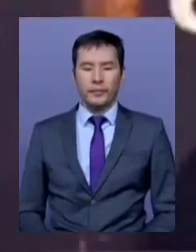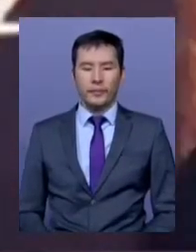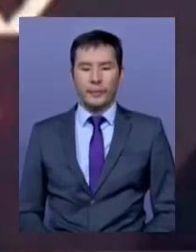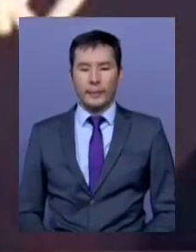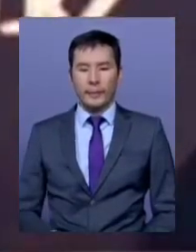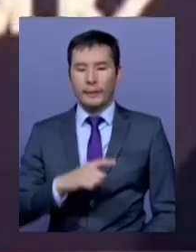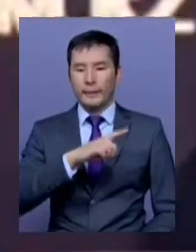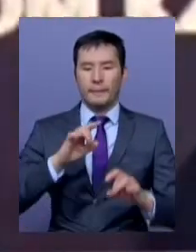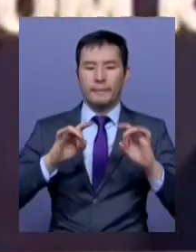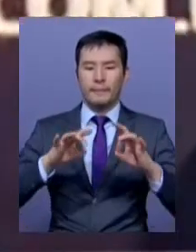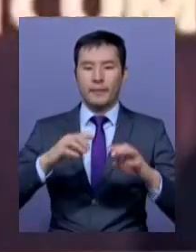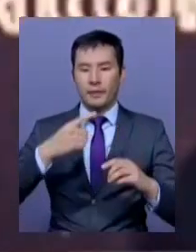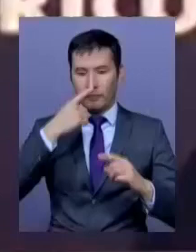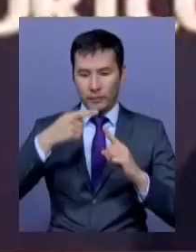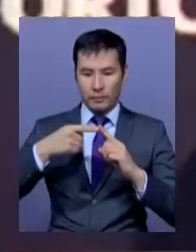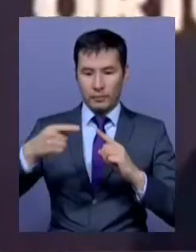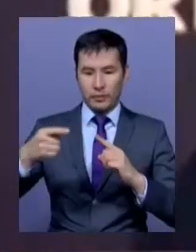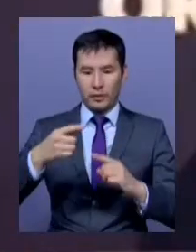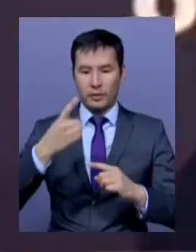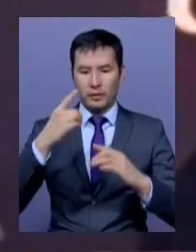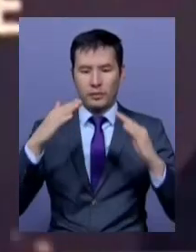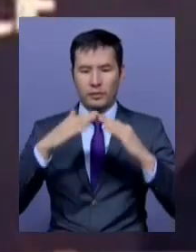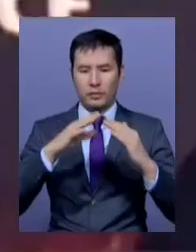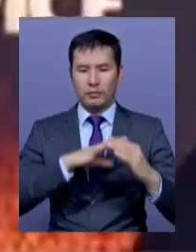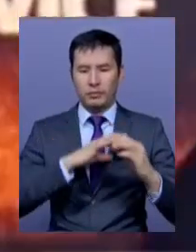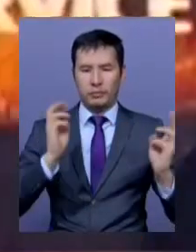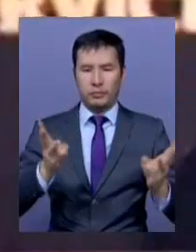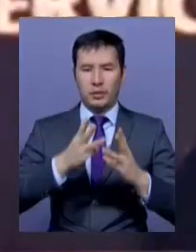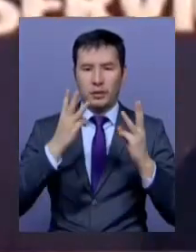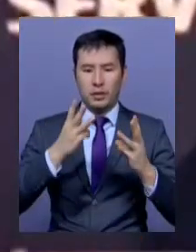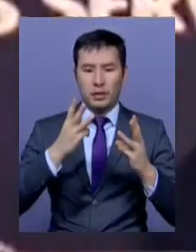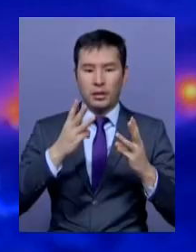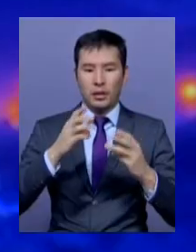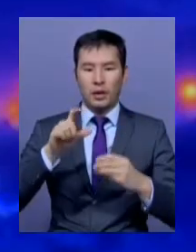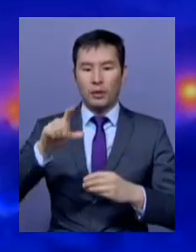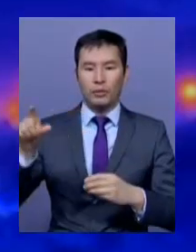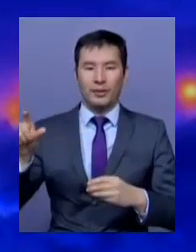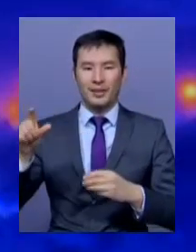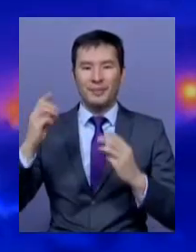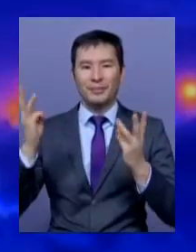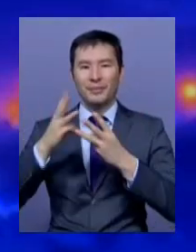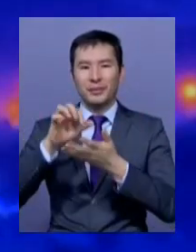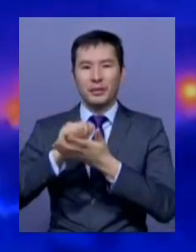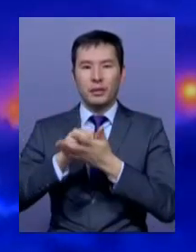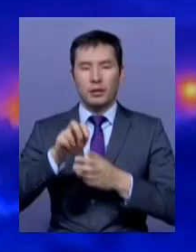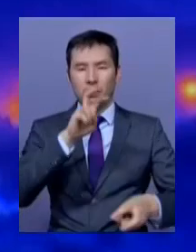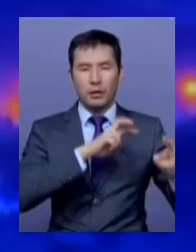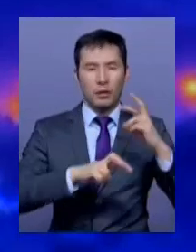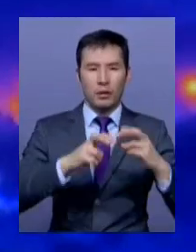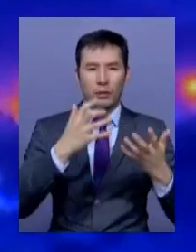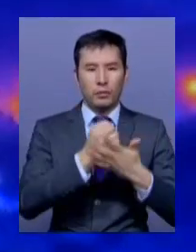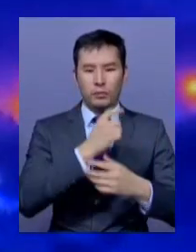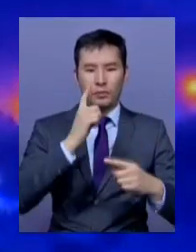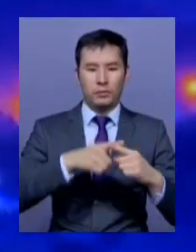үйлерінде изоляцияға қазір уақытта жабылды карантиндік изоляцияға. Енді әлемдегі ахуалға